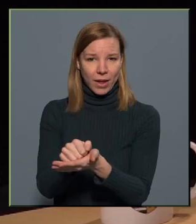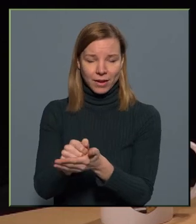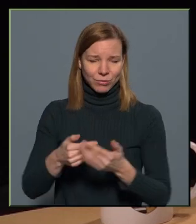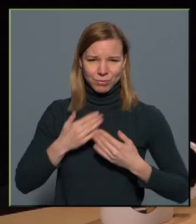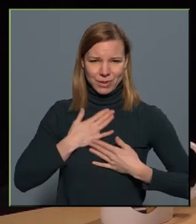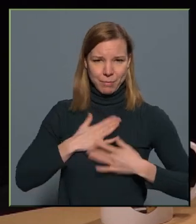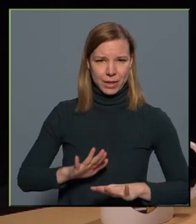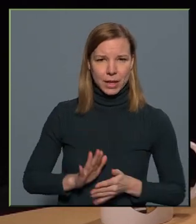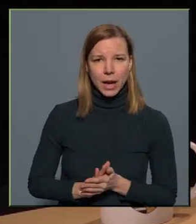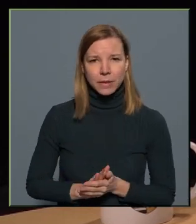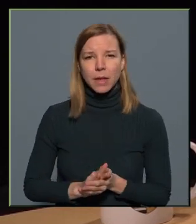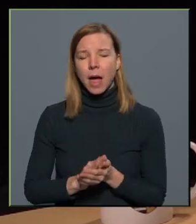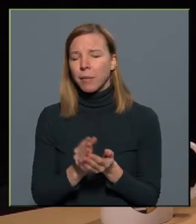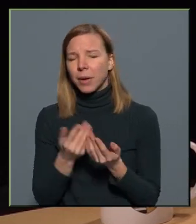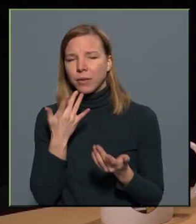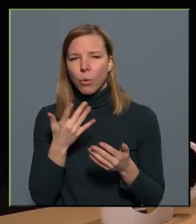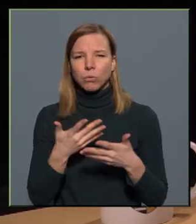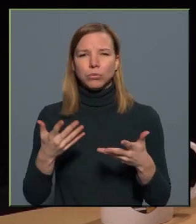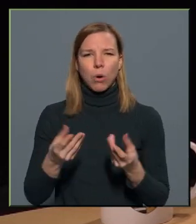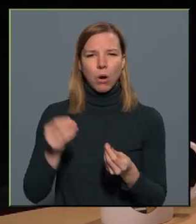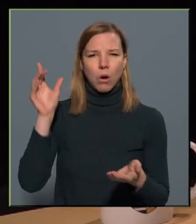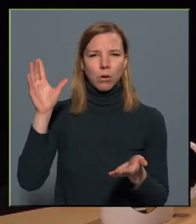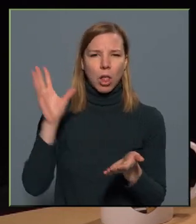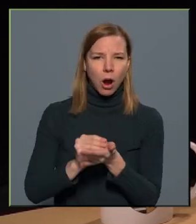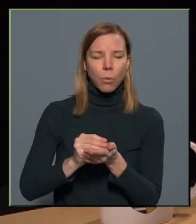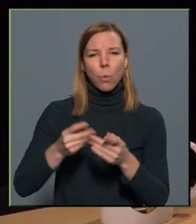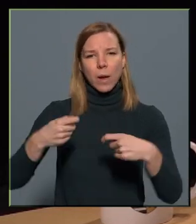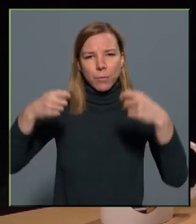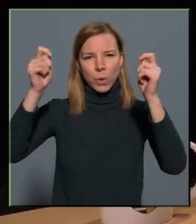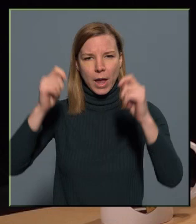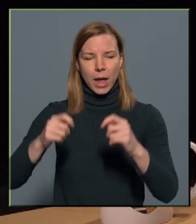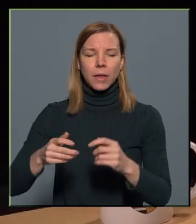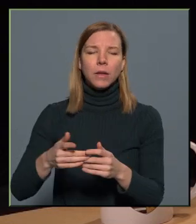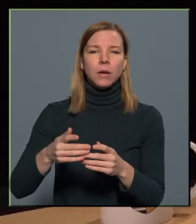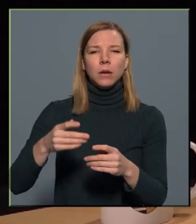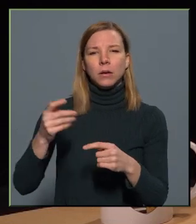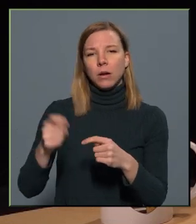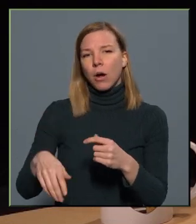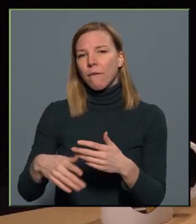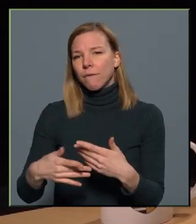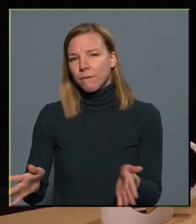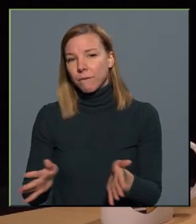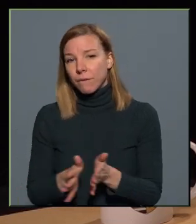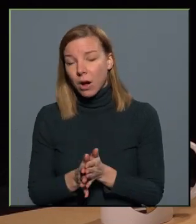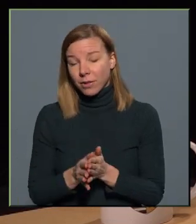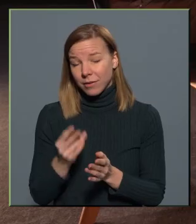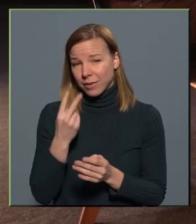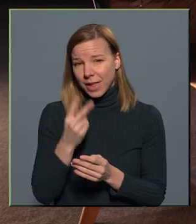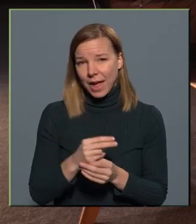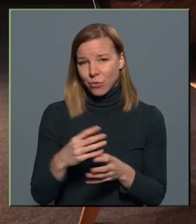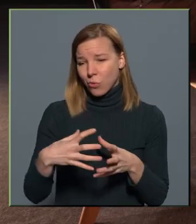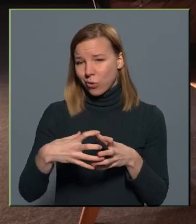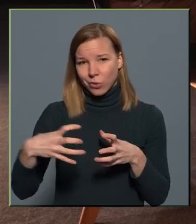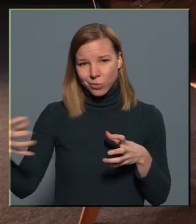Akár nagy számú lakóingatlan lakásépítését, akár olyan lakások építését, amelyekről látjuk, hogy hosszú távon nem fenntarthatóak,